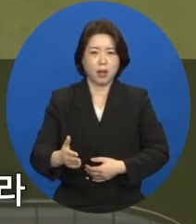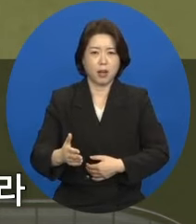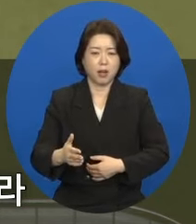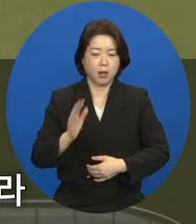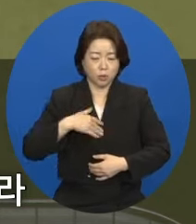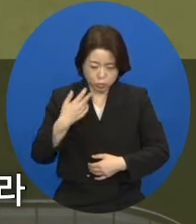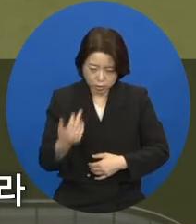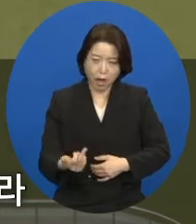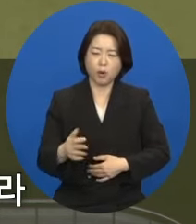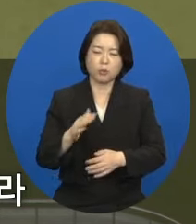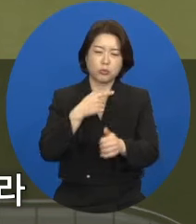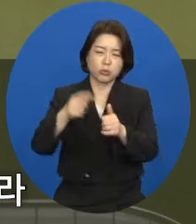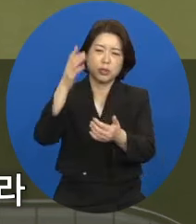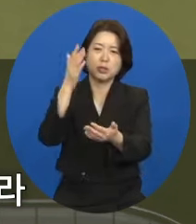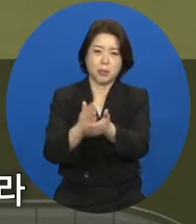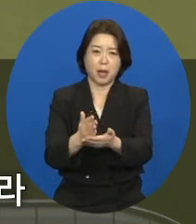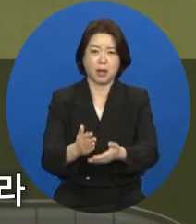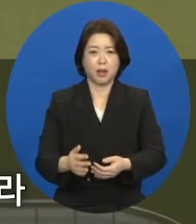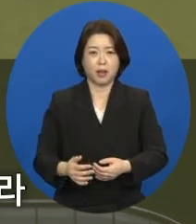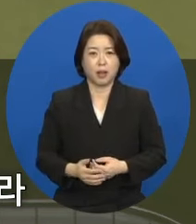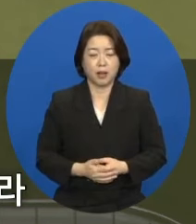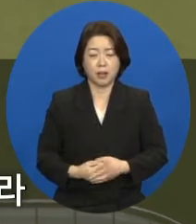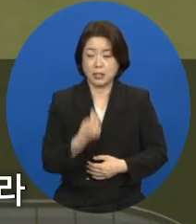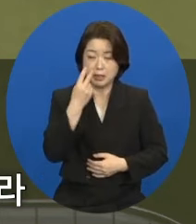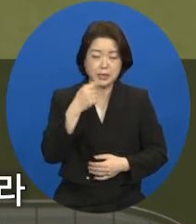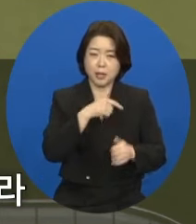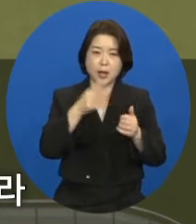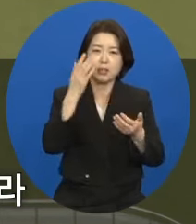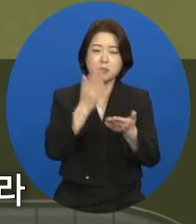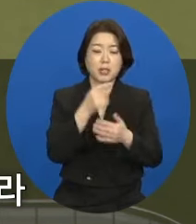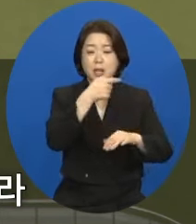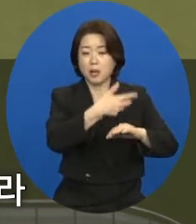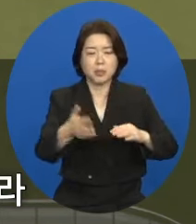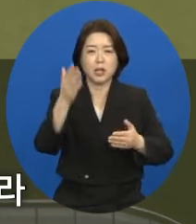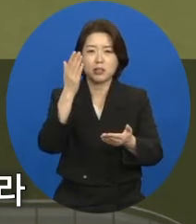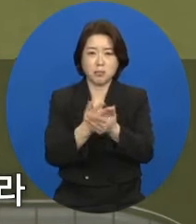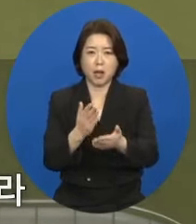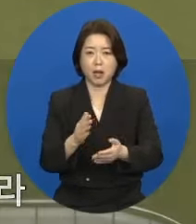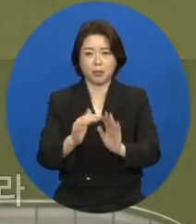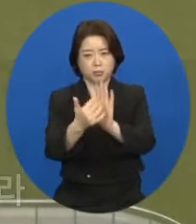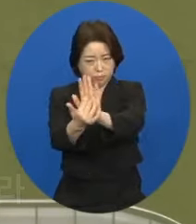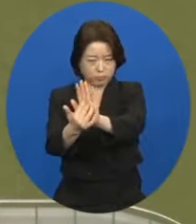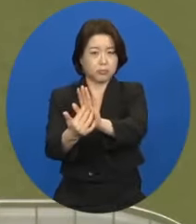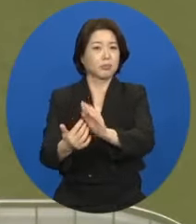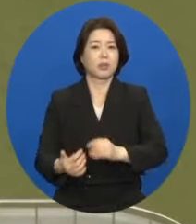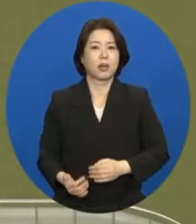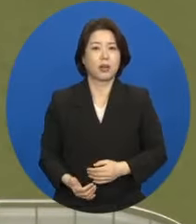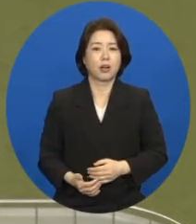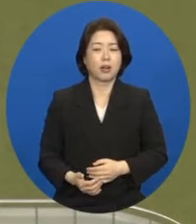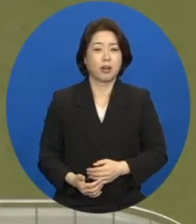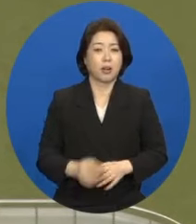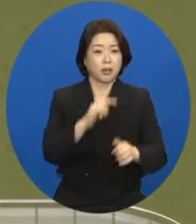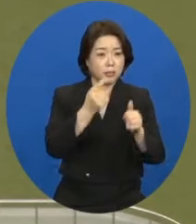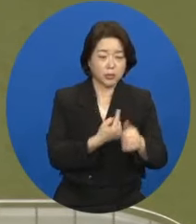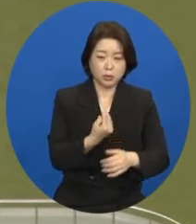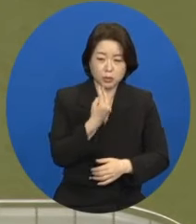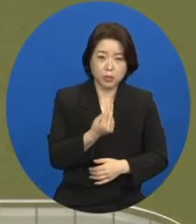있어. 그의 생명을 해치지 말자. 그의 피를 흘리지 말아라. 막습니다. 그래서 요셉이 산